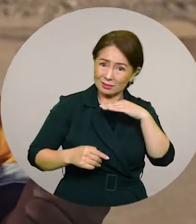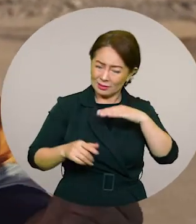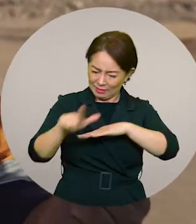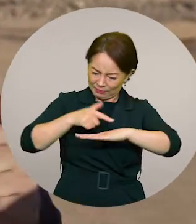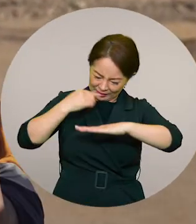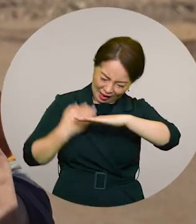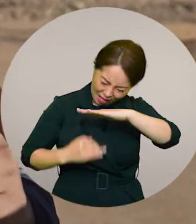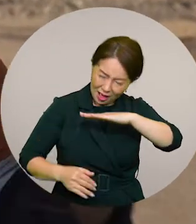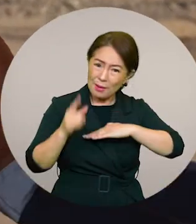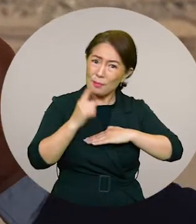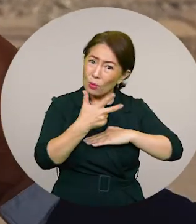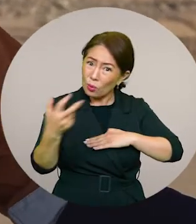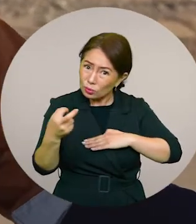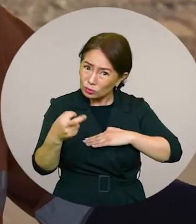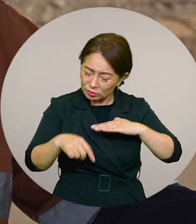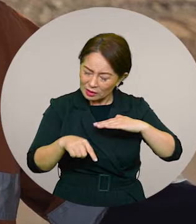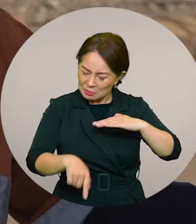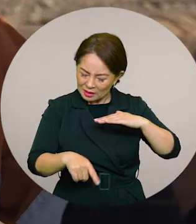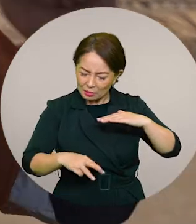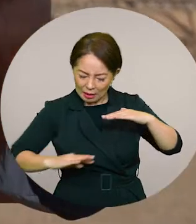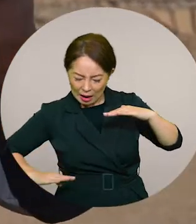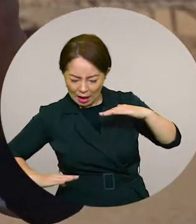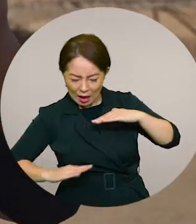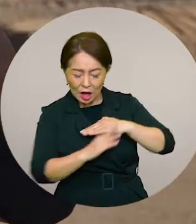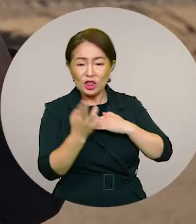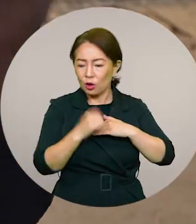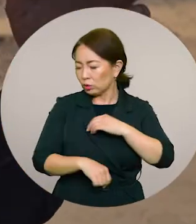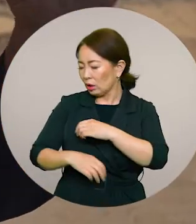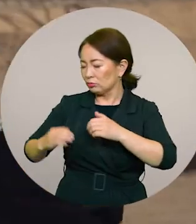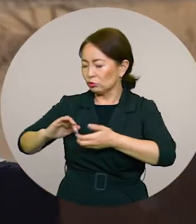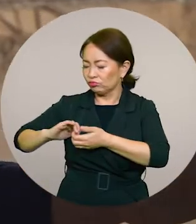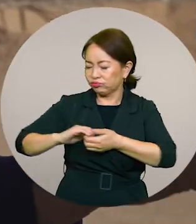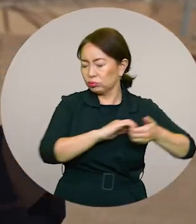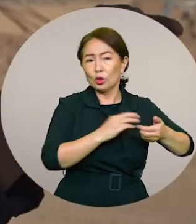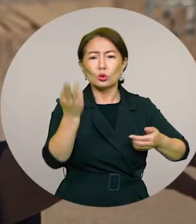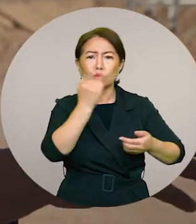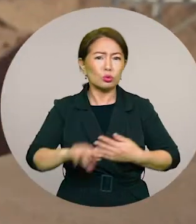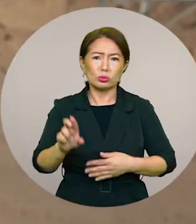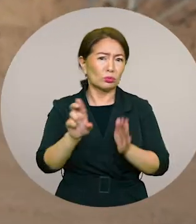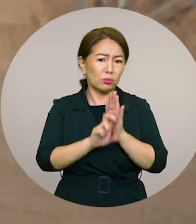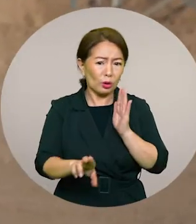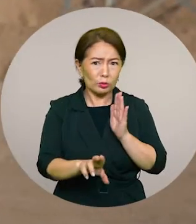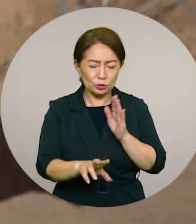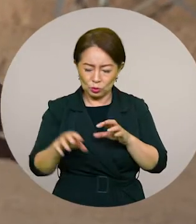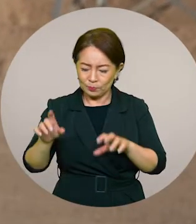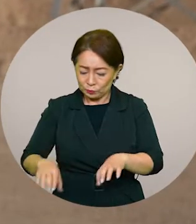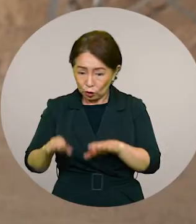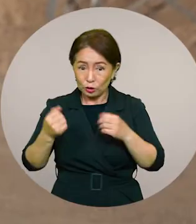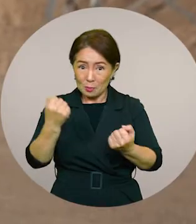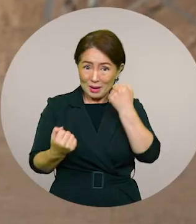гүнээс хөдрийг тээвэрж гаргахад бол нэг удаагийн одоо тийм ээ шууд ингээд татаа гаргаад ирэх боломжгүй. Доороо тийм одоо дахин ачлалтын